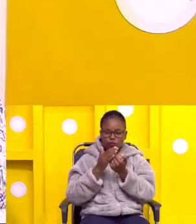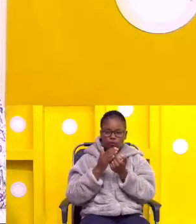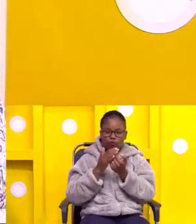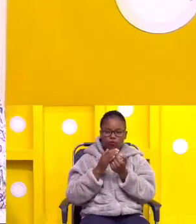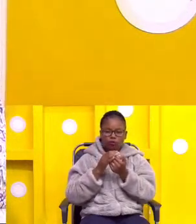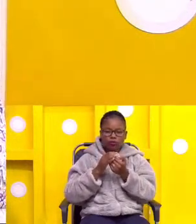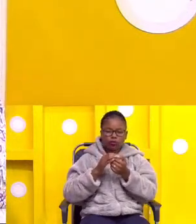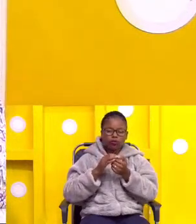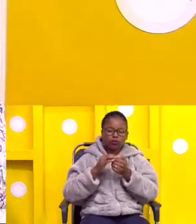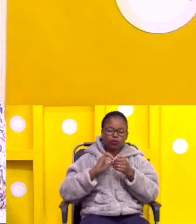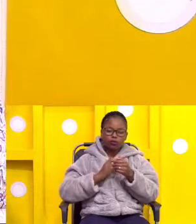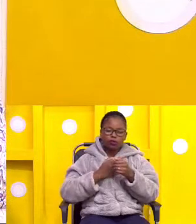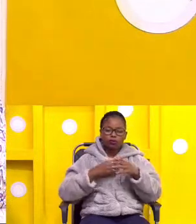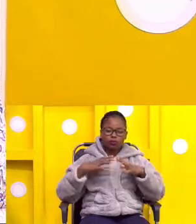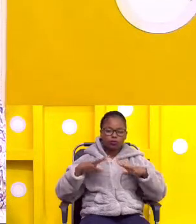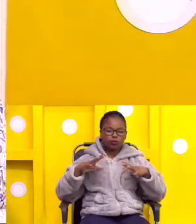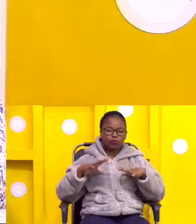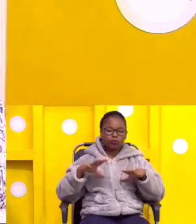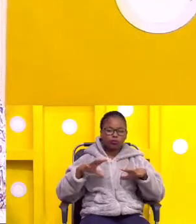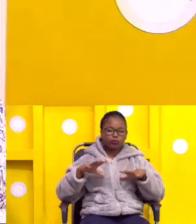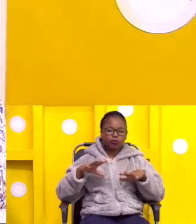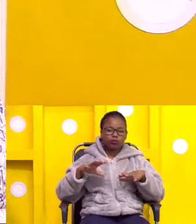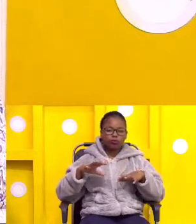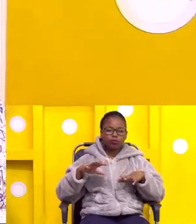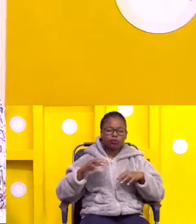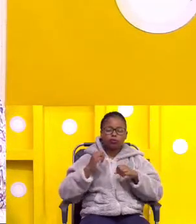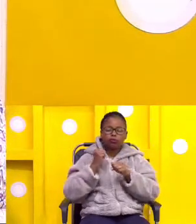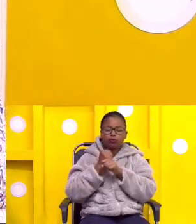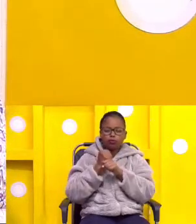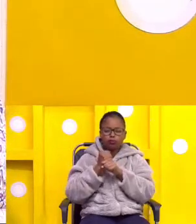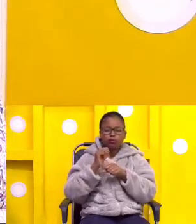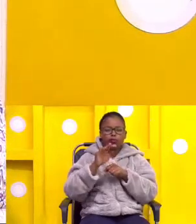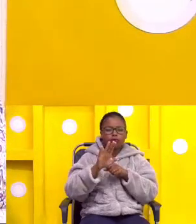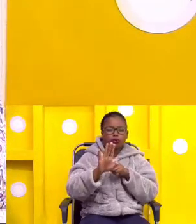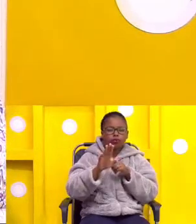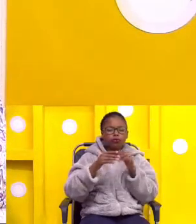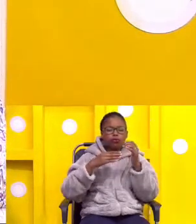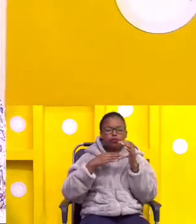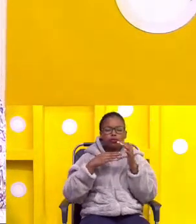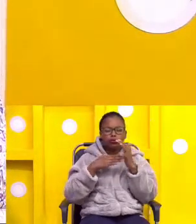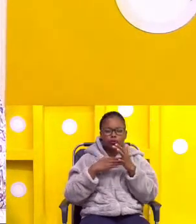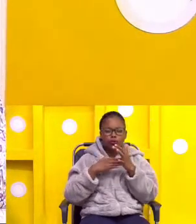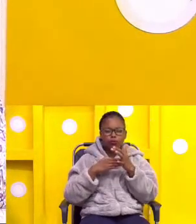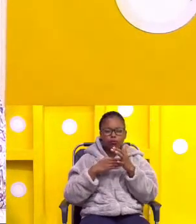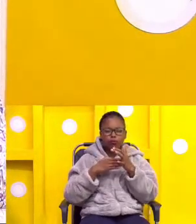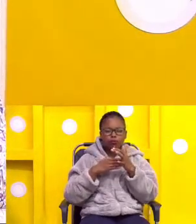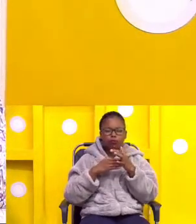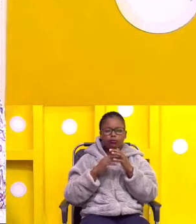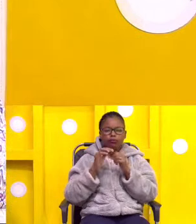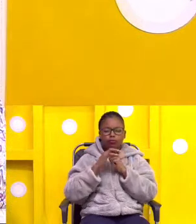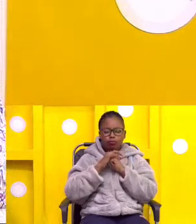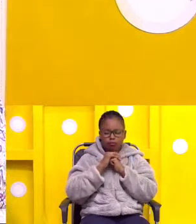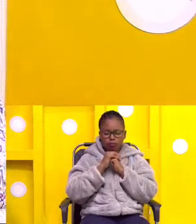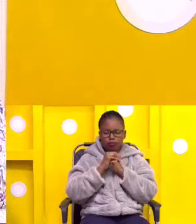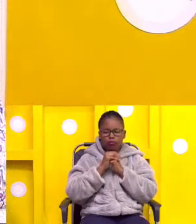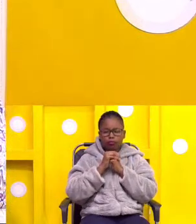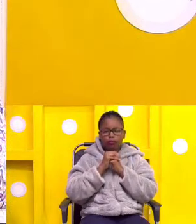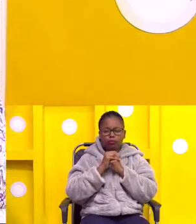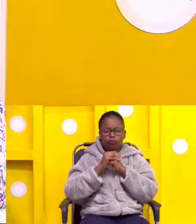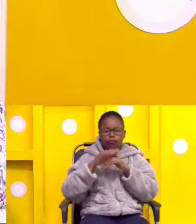witũ. Wĩra ũcio waku tiga kũwĩhoka na kũwĩkĩrĩra gũkĩra Ngai.